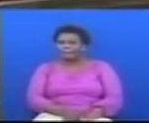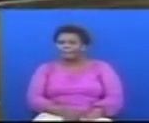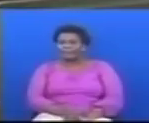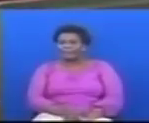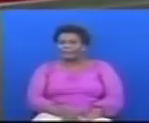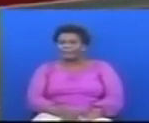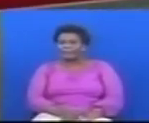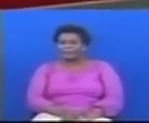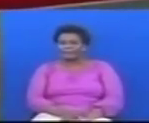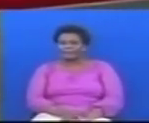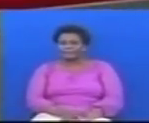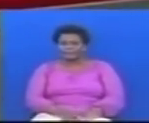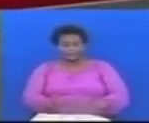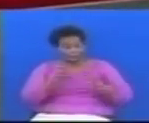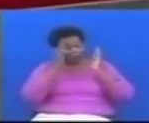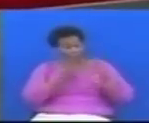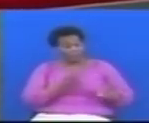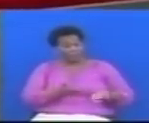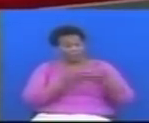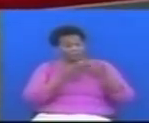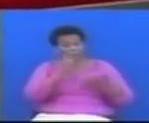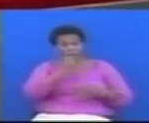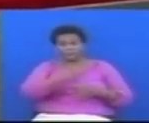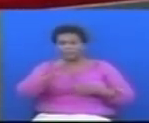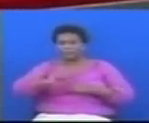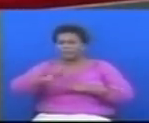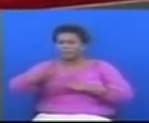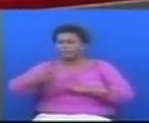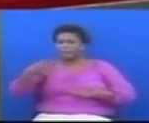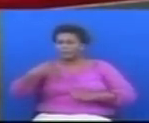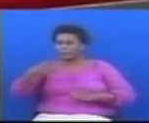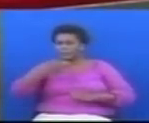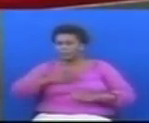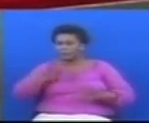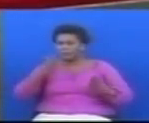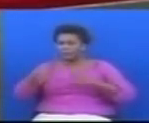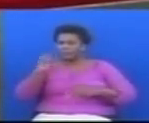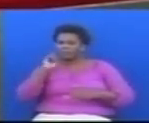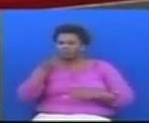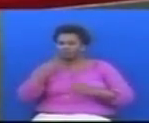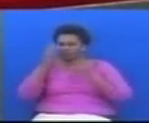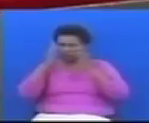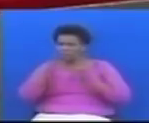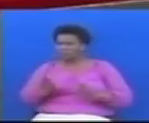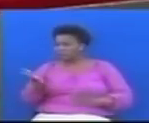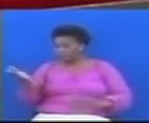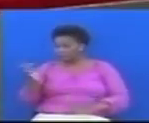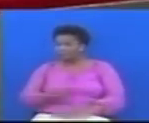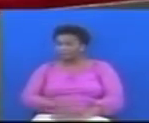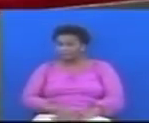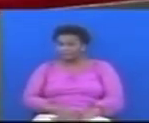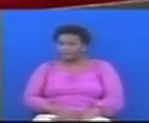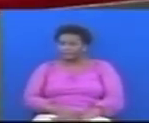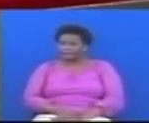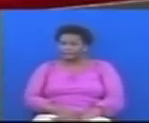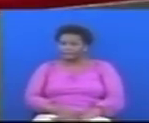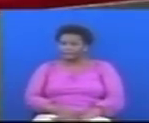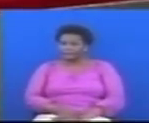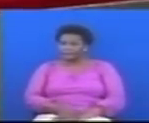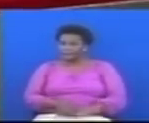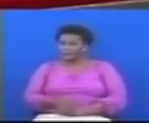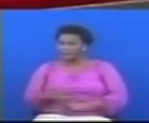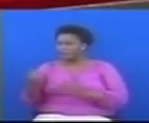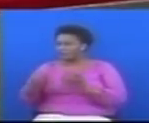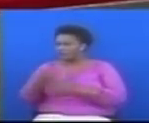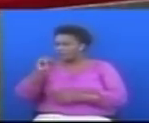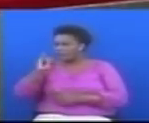Mheshimiwa Naibu Spika, kwa niaba ya Waziri wa Nishati napenda kujibu swali la Mheshimiwa Alan Joseph Kiula, mbunge wa Iramba